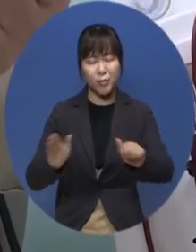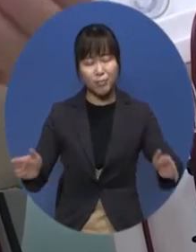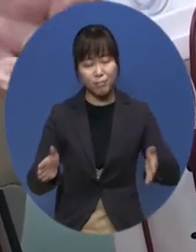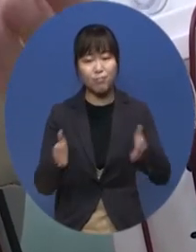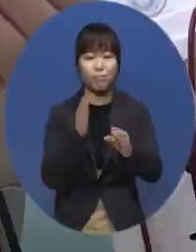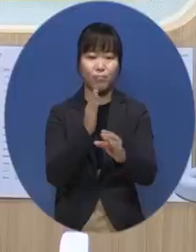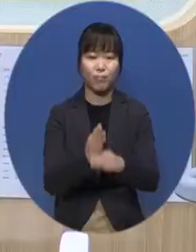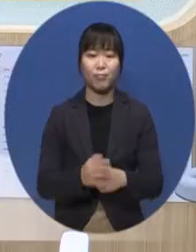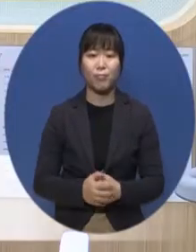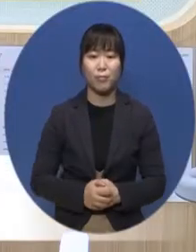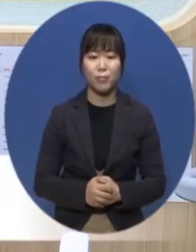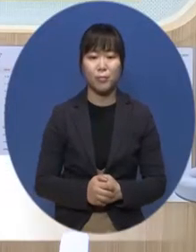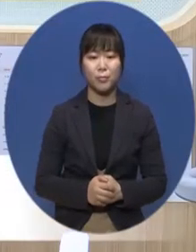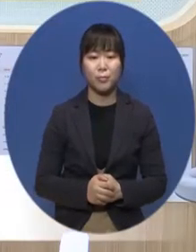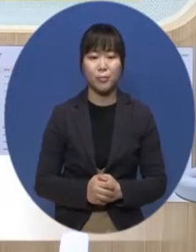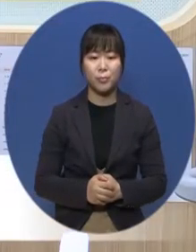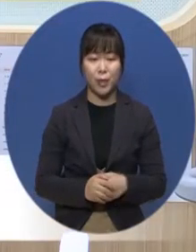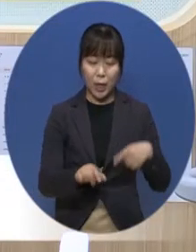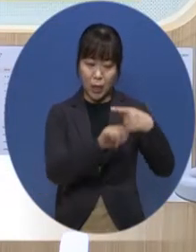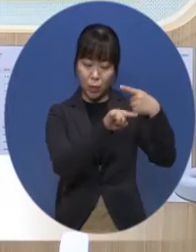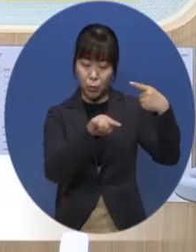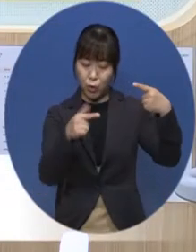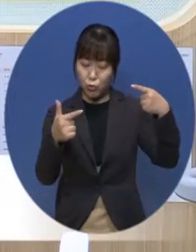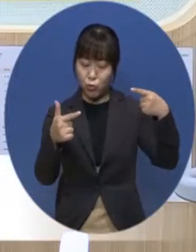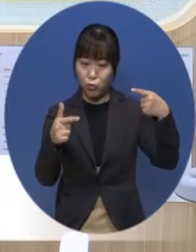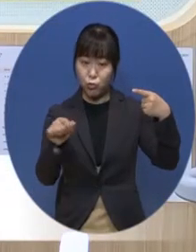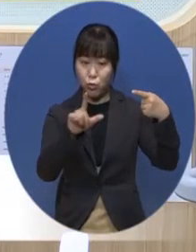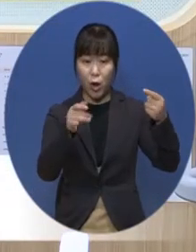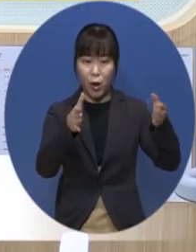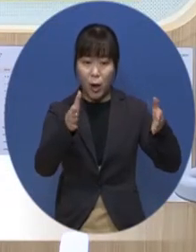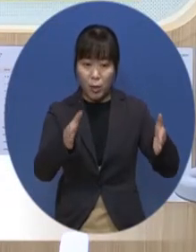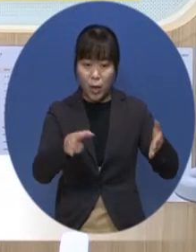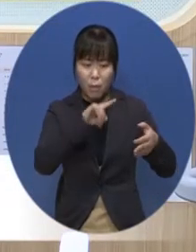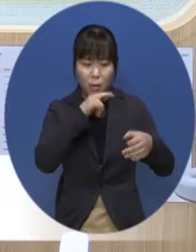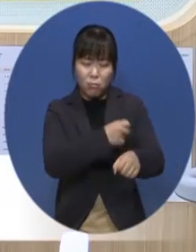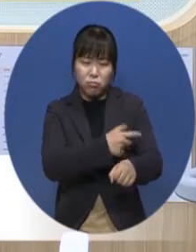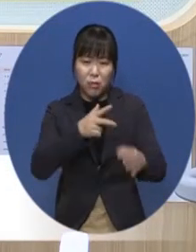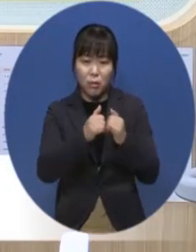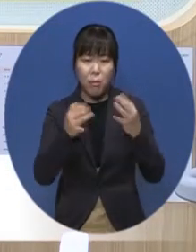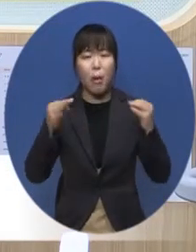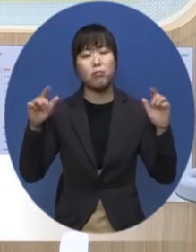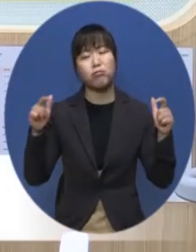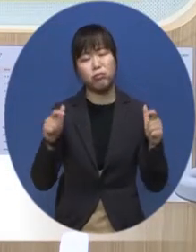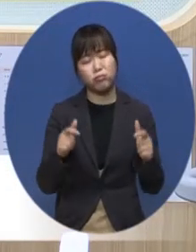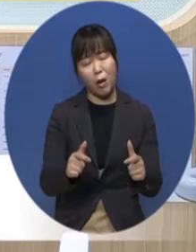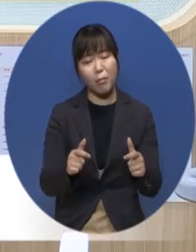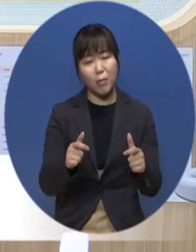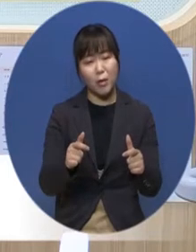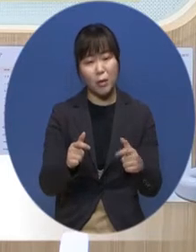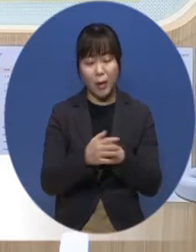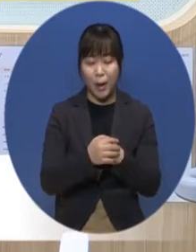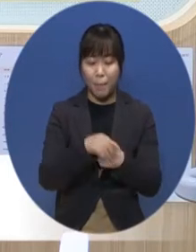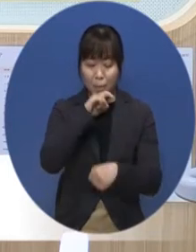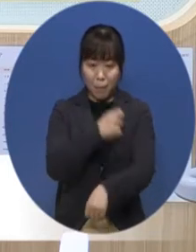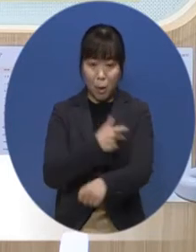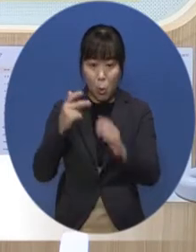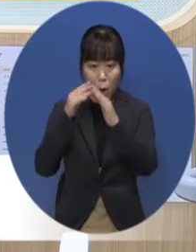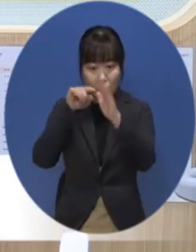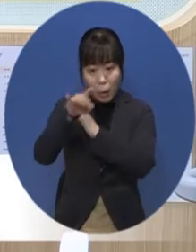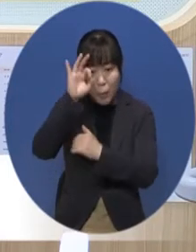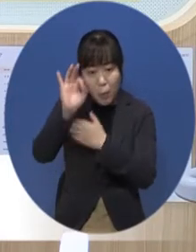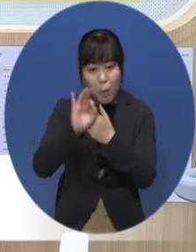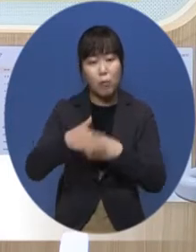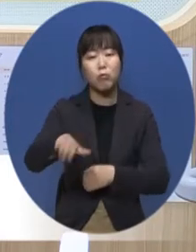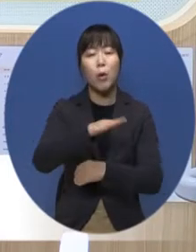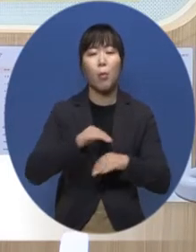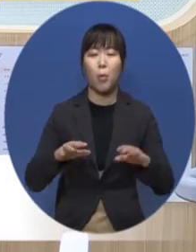독려했습니다. 상반기 1월부터 6월 사이에 헌혈자분들이 좀 많이 줄어들었거든요. 헌혈의 집에 가면은 마치 이제 저희가